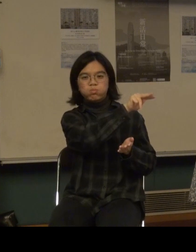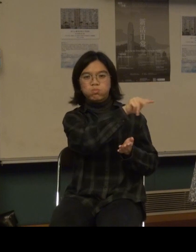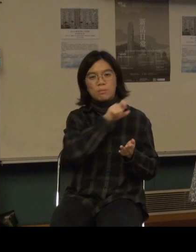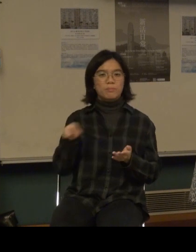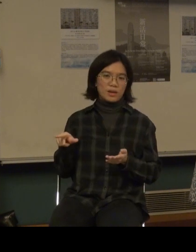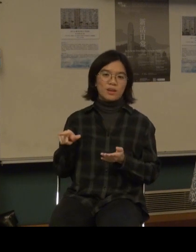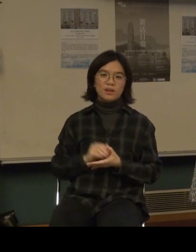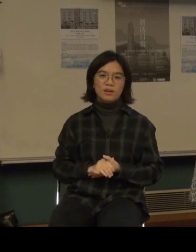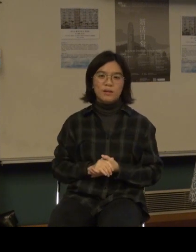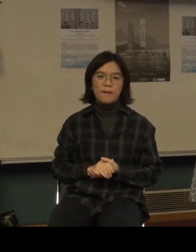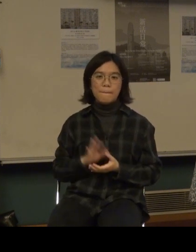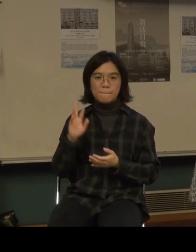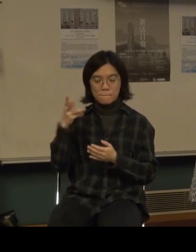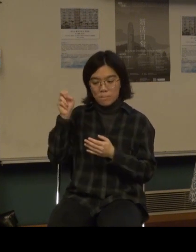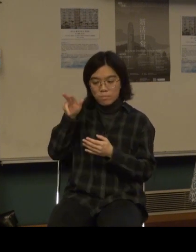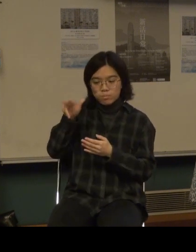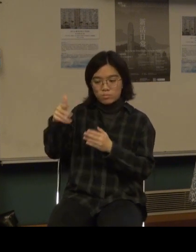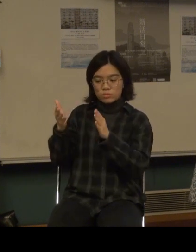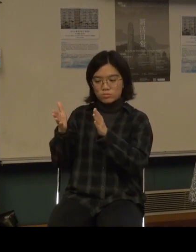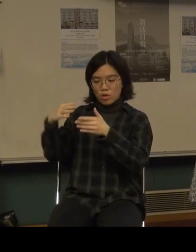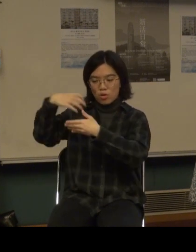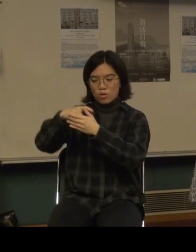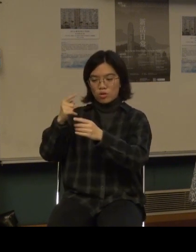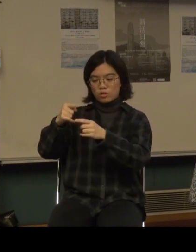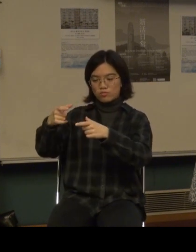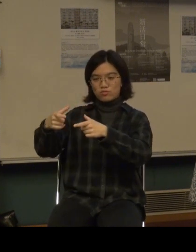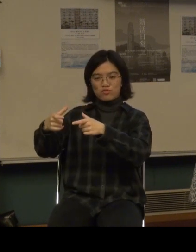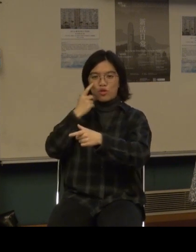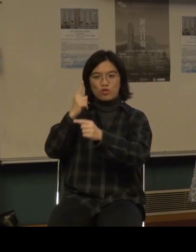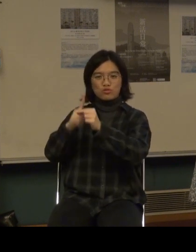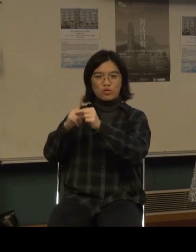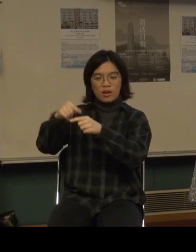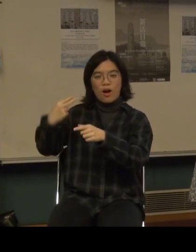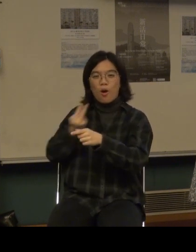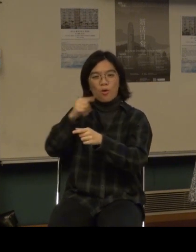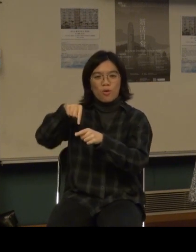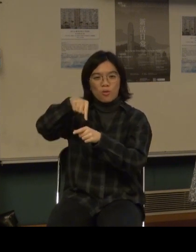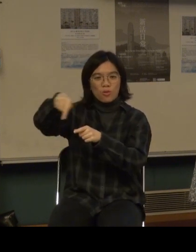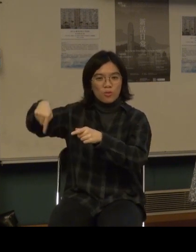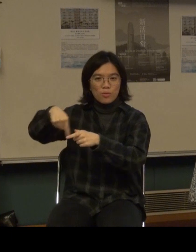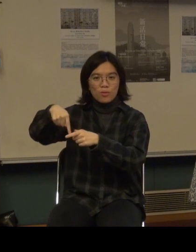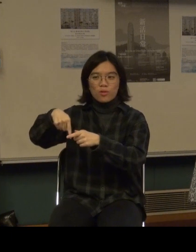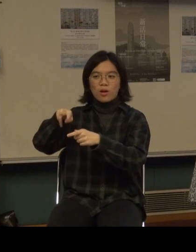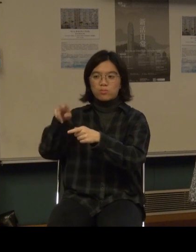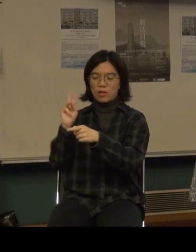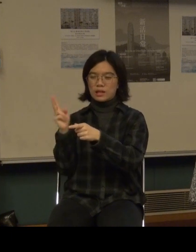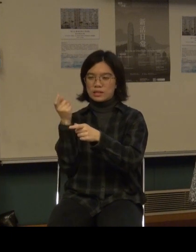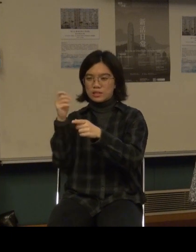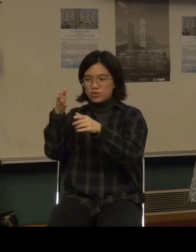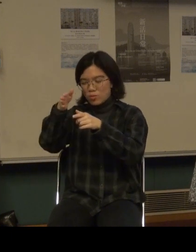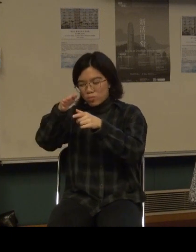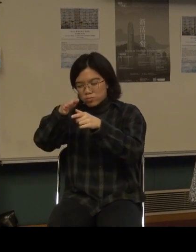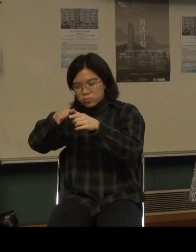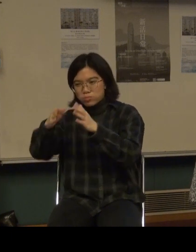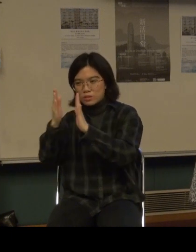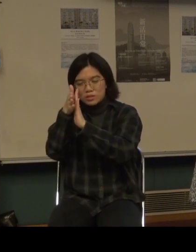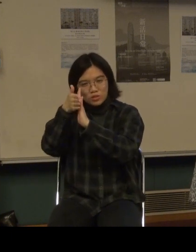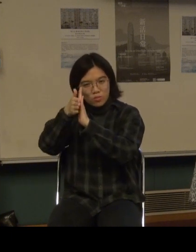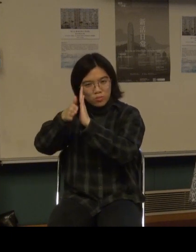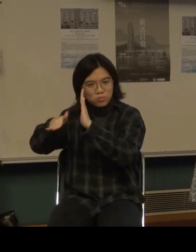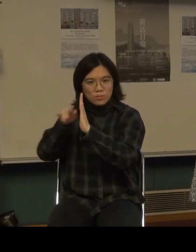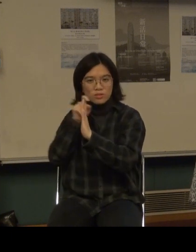嗰個即係天井嗰位咧，佢嗰啲遮陽板咧，佢呢個直身落到嚟咧，都係微微咁彎咧落嚟嘅，即係佢有